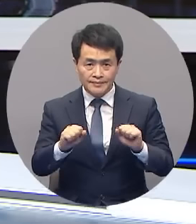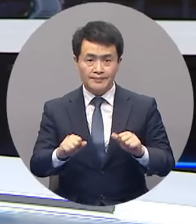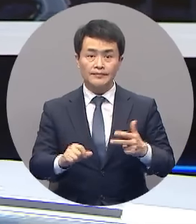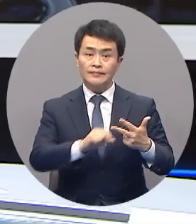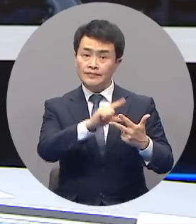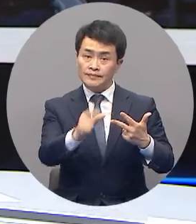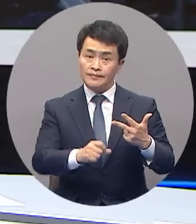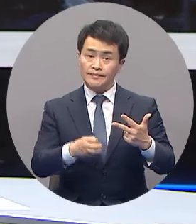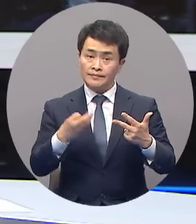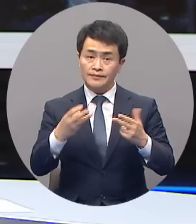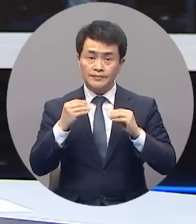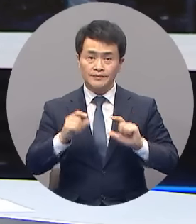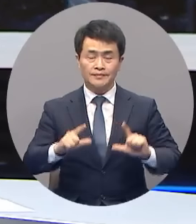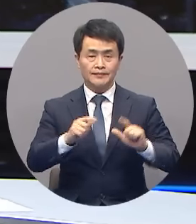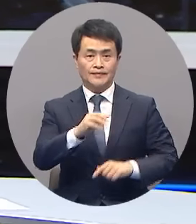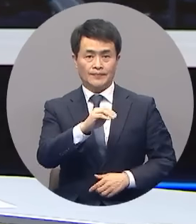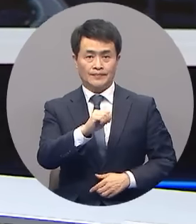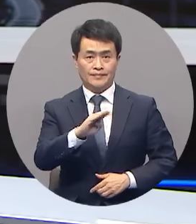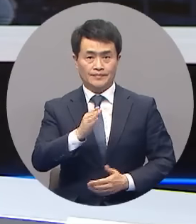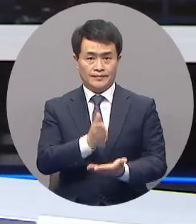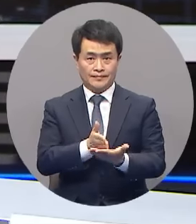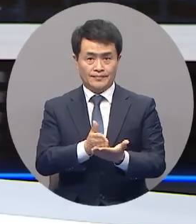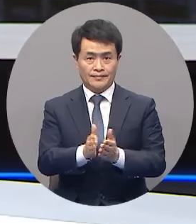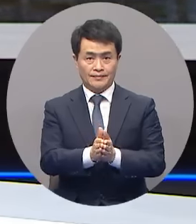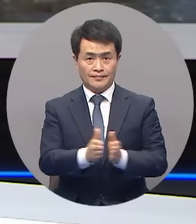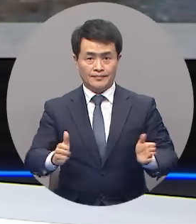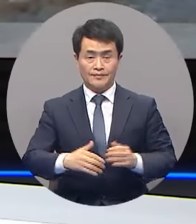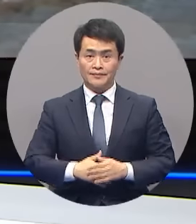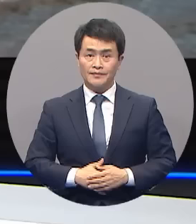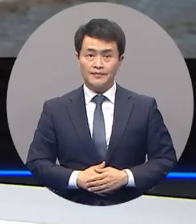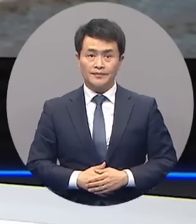안녕하십니까. 7월 13일 토요일 MBC 뉴스입니다.